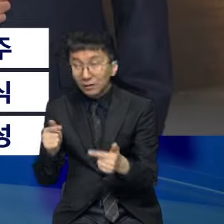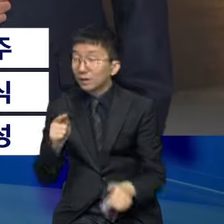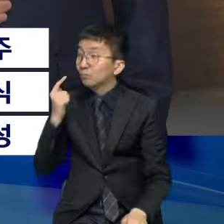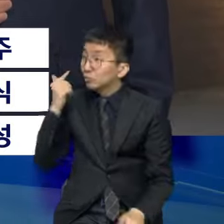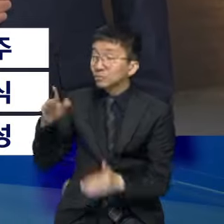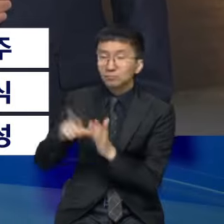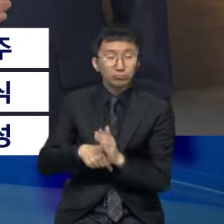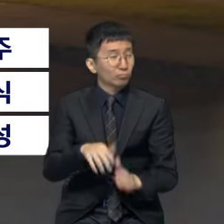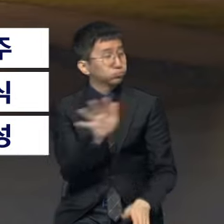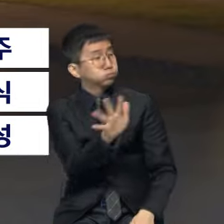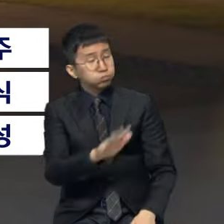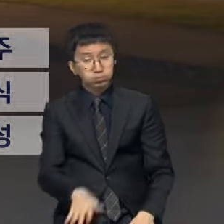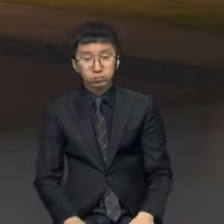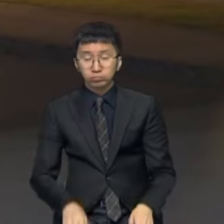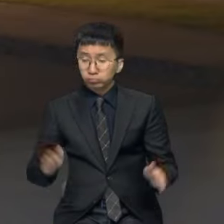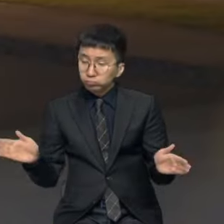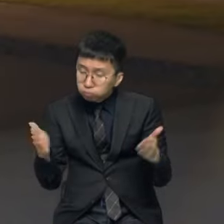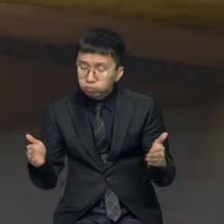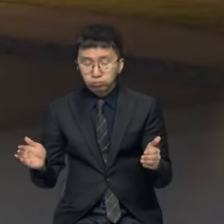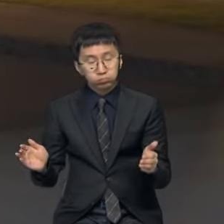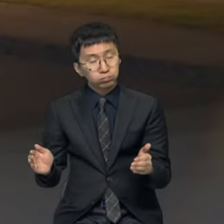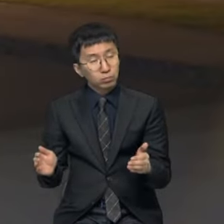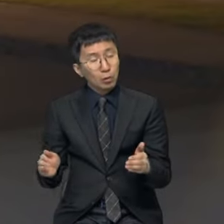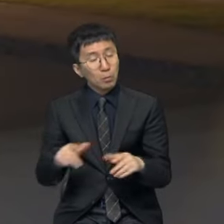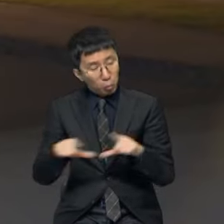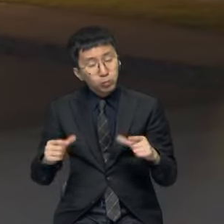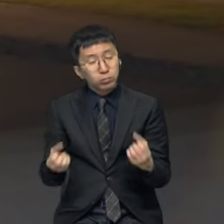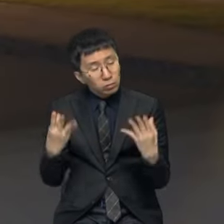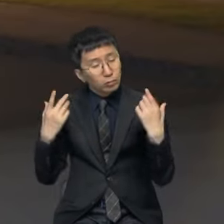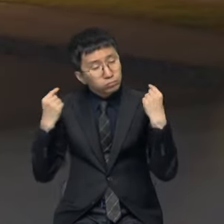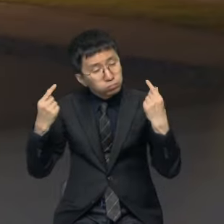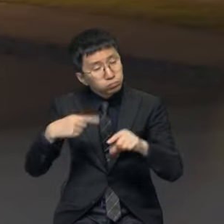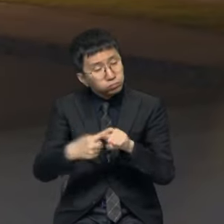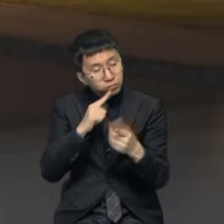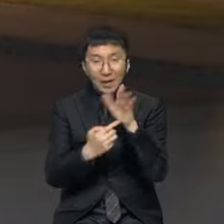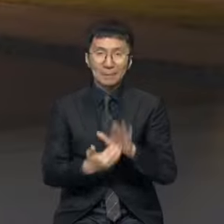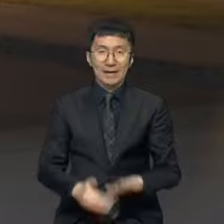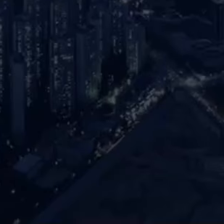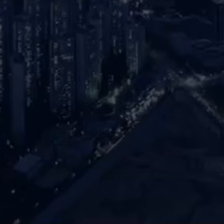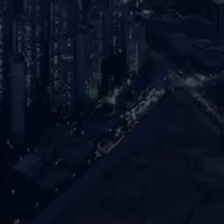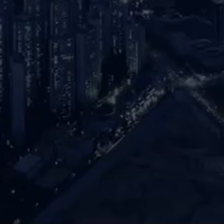통상적인 행사라고 설명했습니다. 지금까지 대통령실에서 전해드렸습니다.